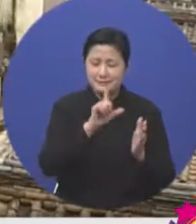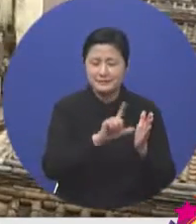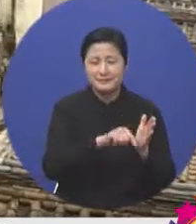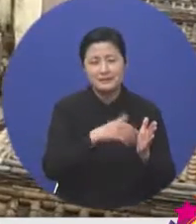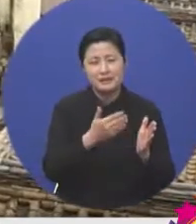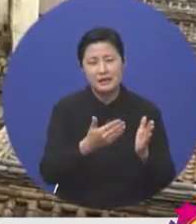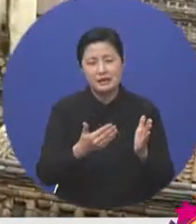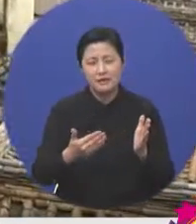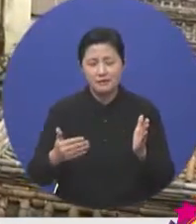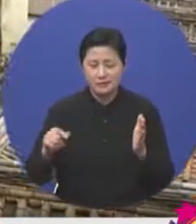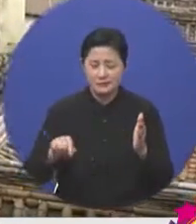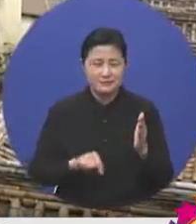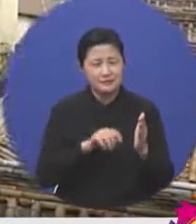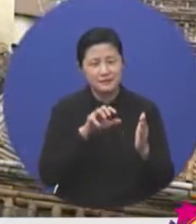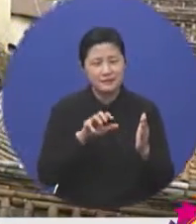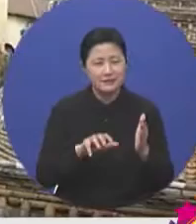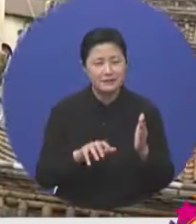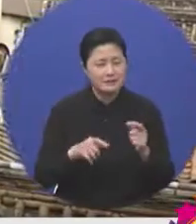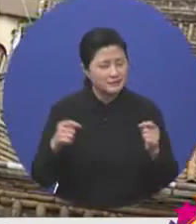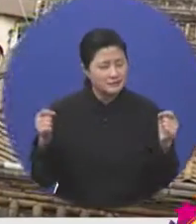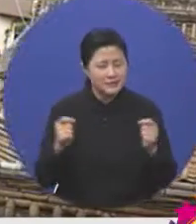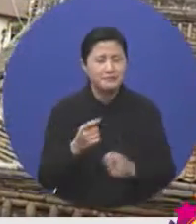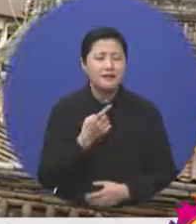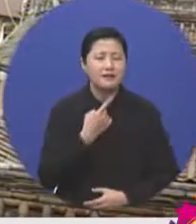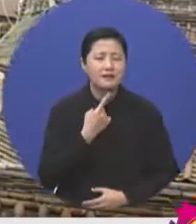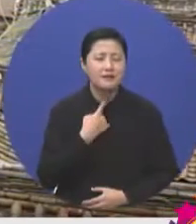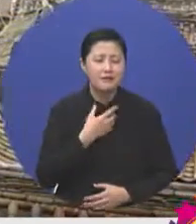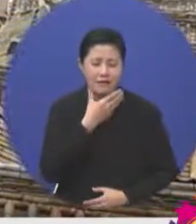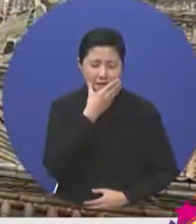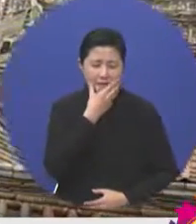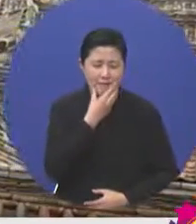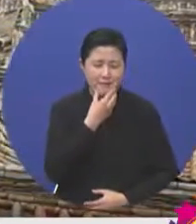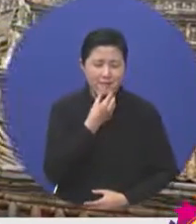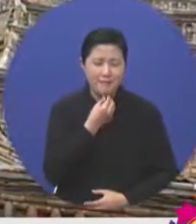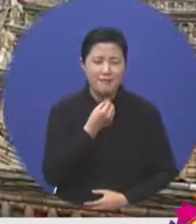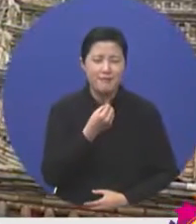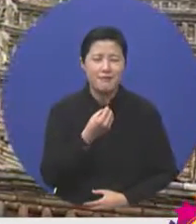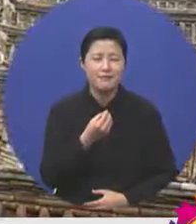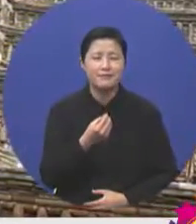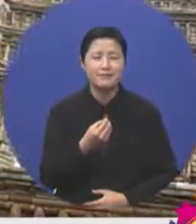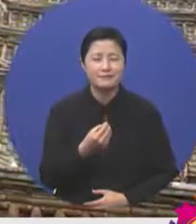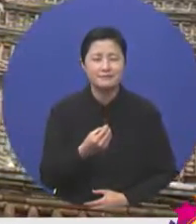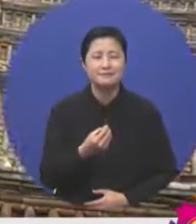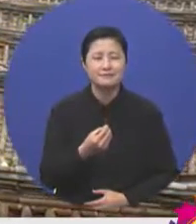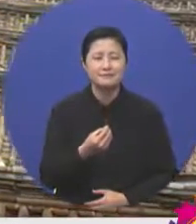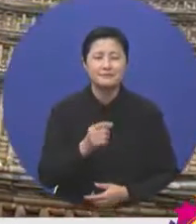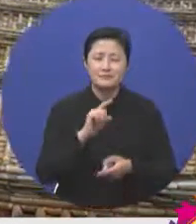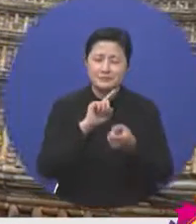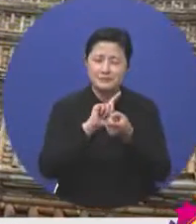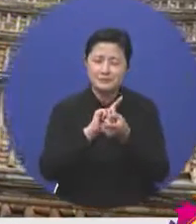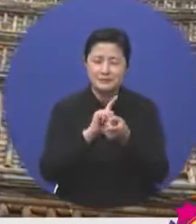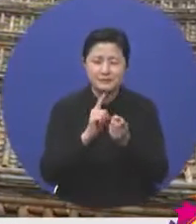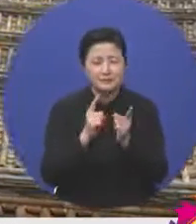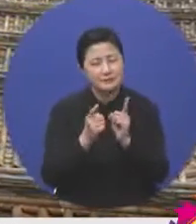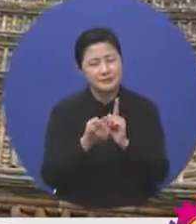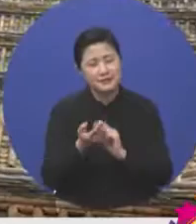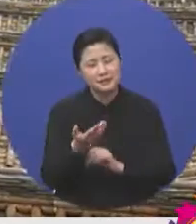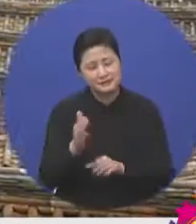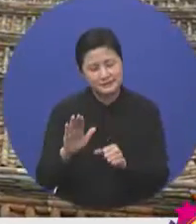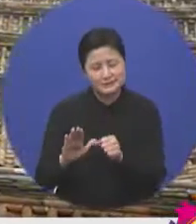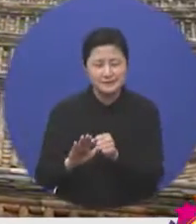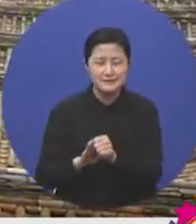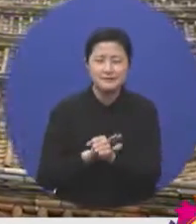긴 세월 속에 짧았던 행복